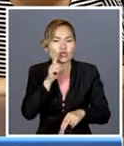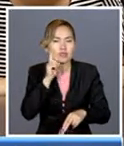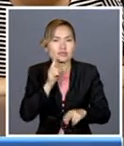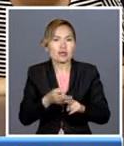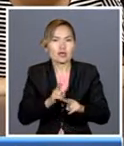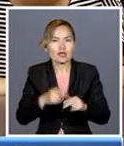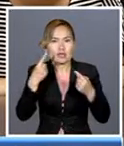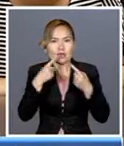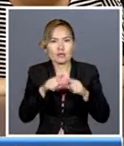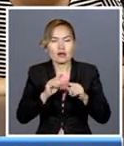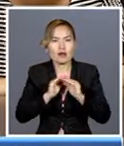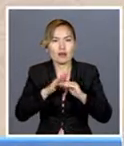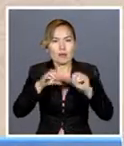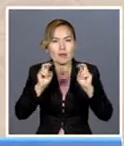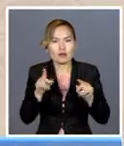насихаттау.